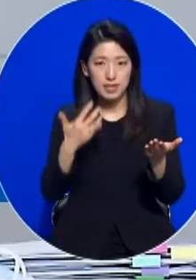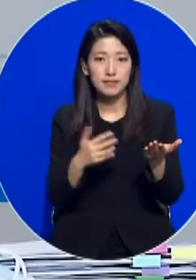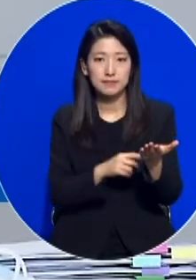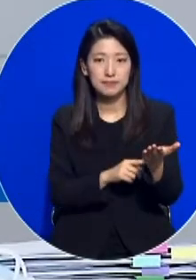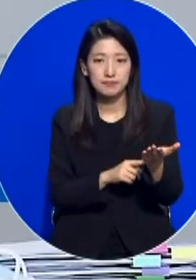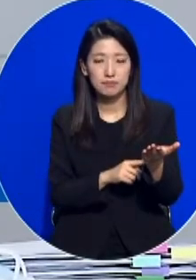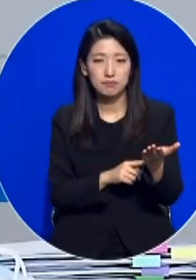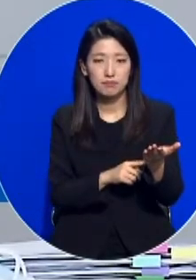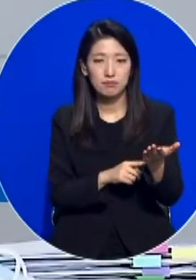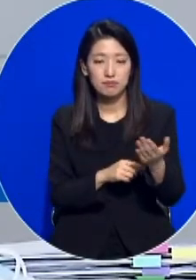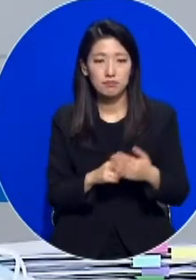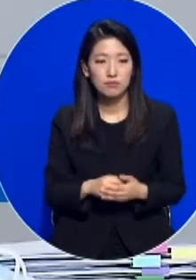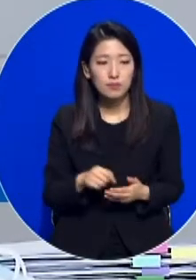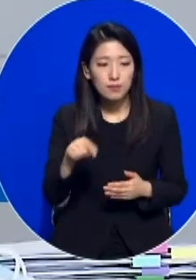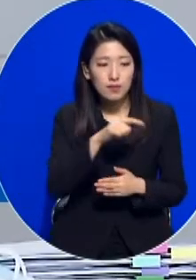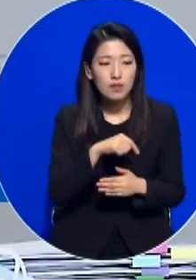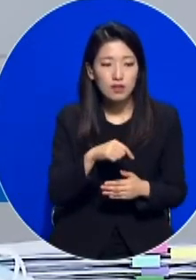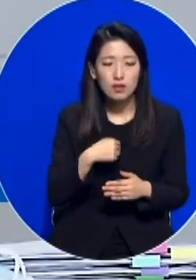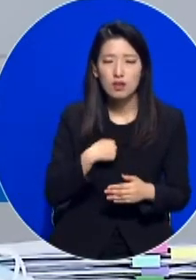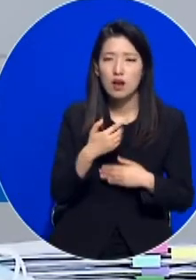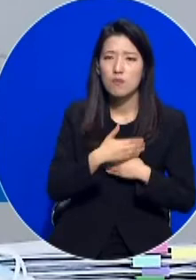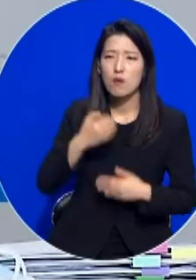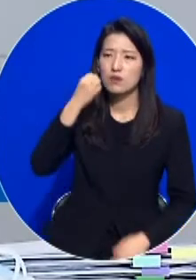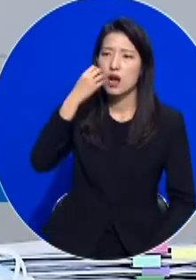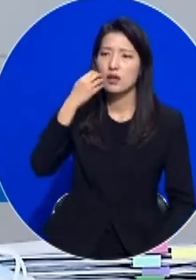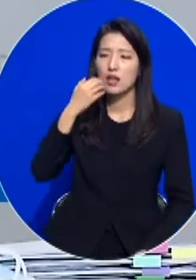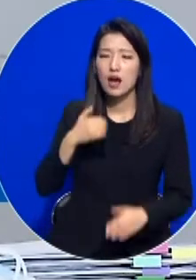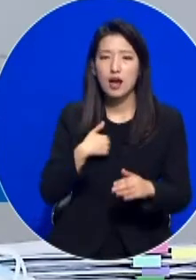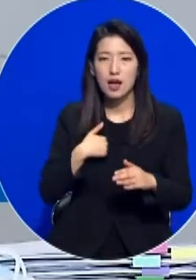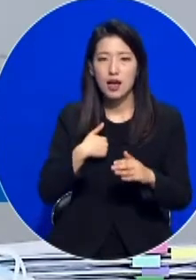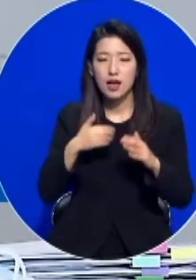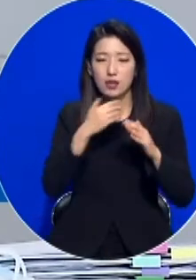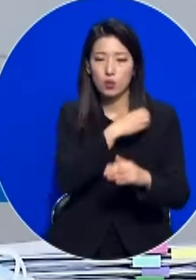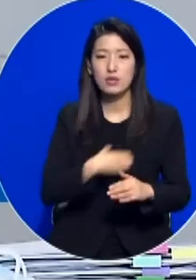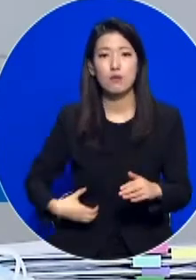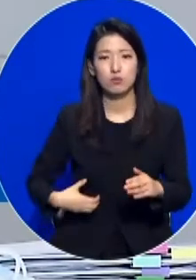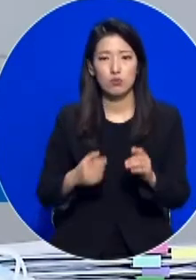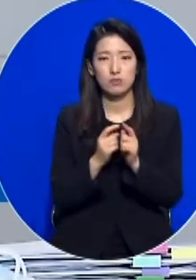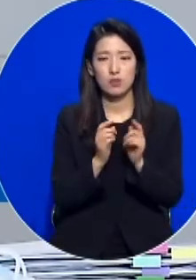이상 반응으로 주소지 관할 보건소에 신고된